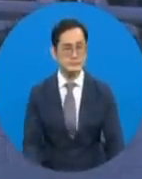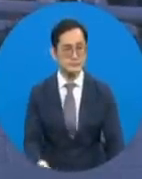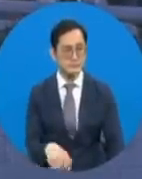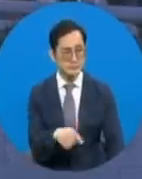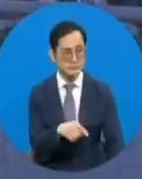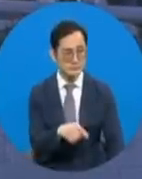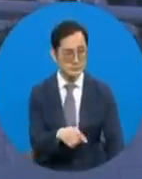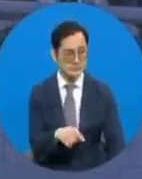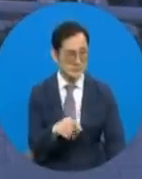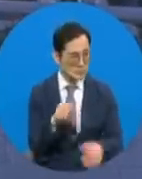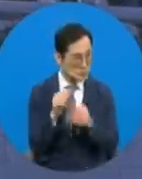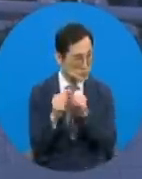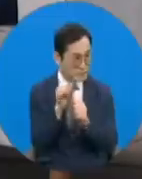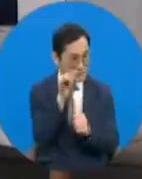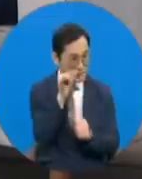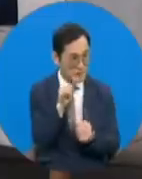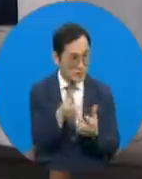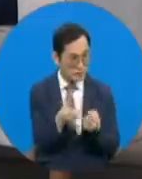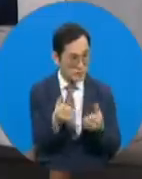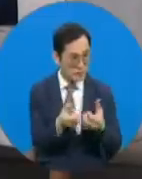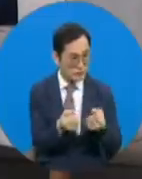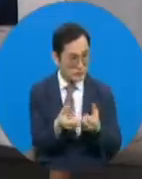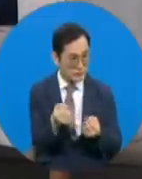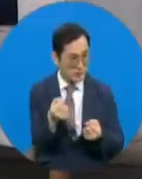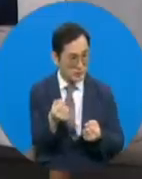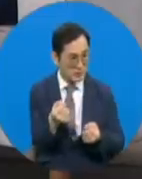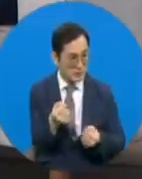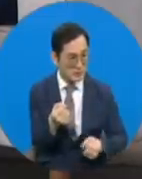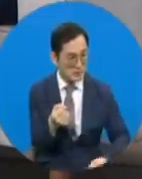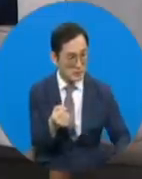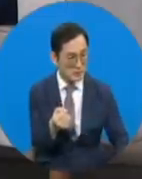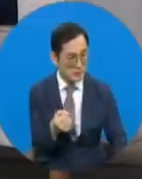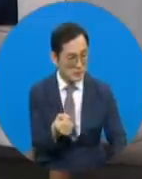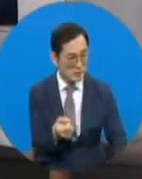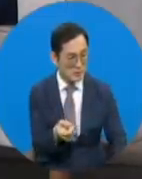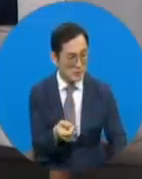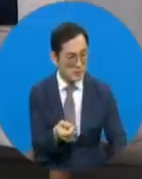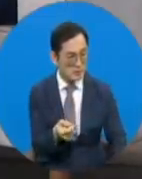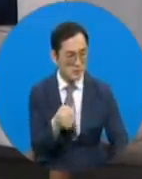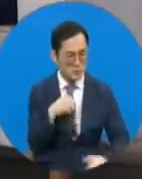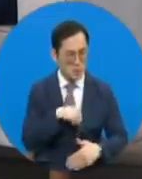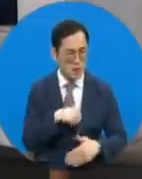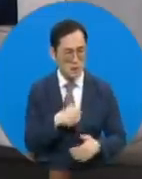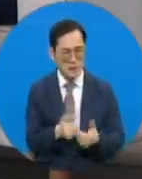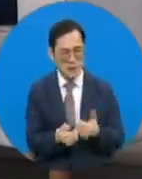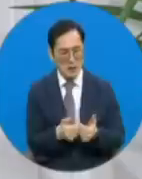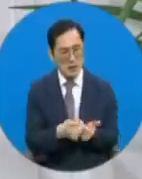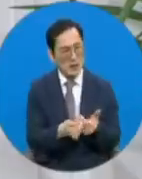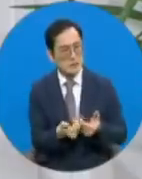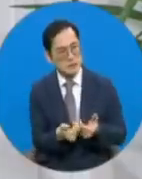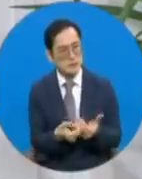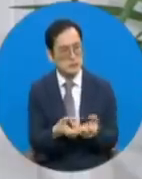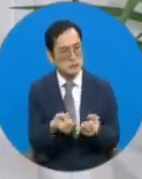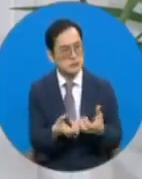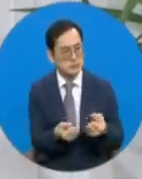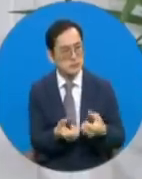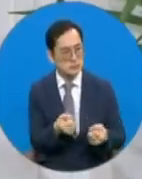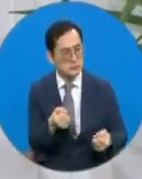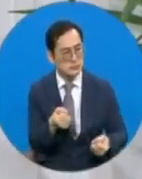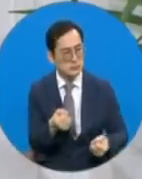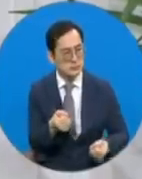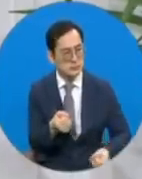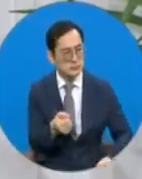어떻습니까? 뭐 그런 이야기를 지금 했으니까 듣지 않았겠습니까? 예. 사실 뭐 심리적 뭐 분당 이런 얘기도 나오는 이유가 결국에는 굉장히